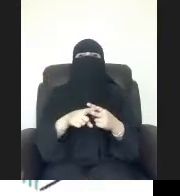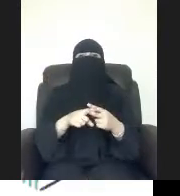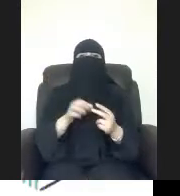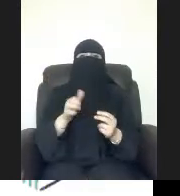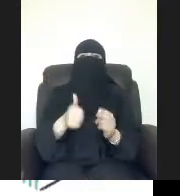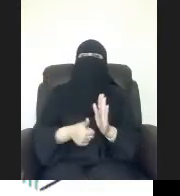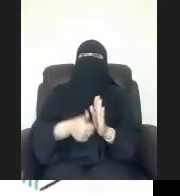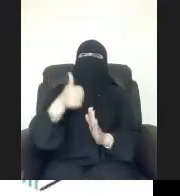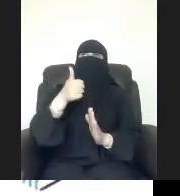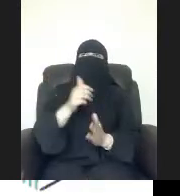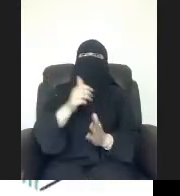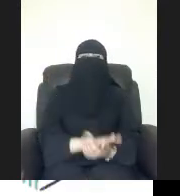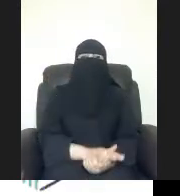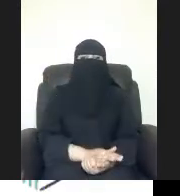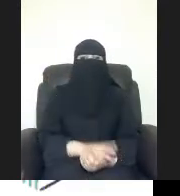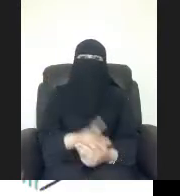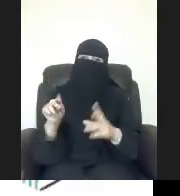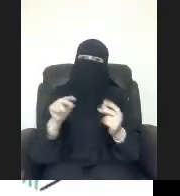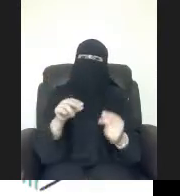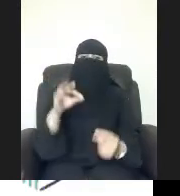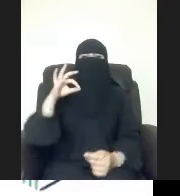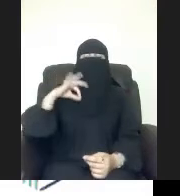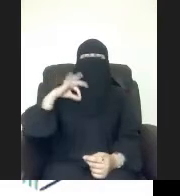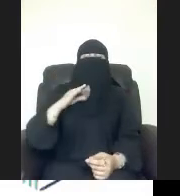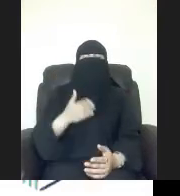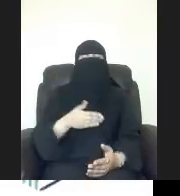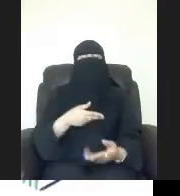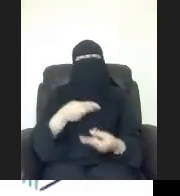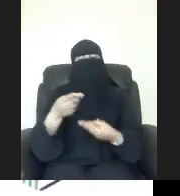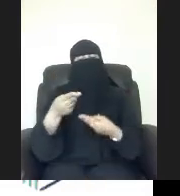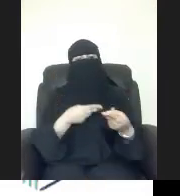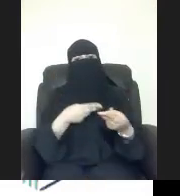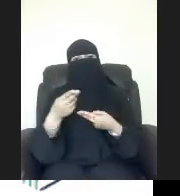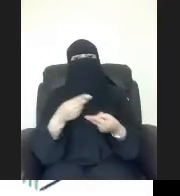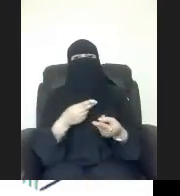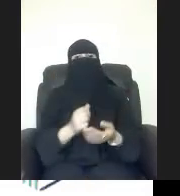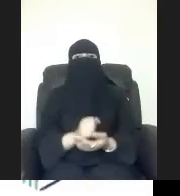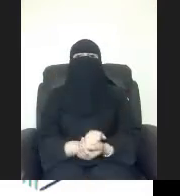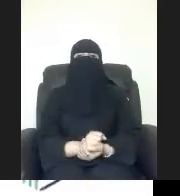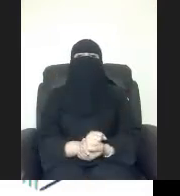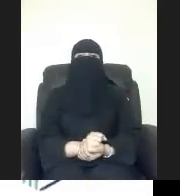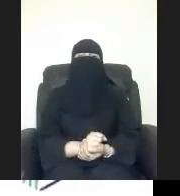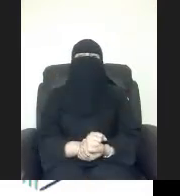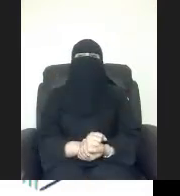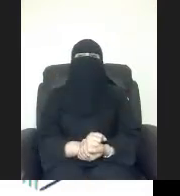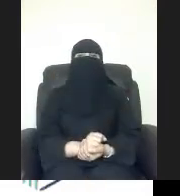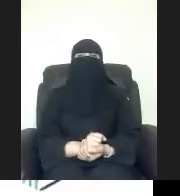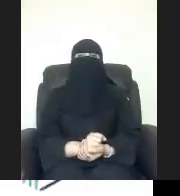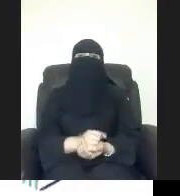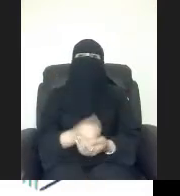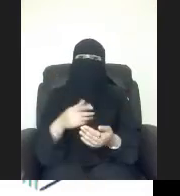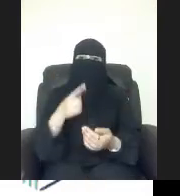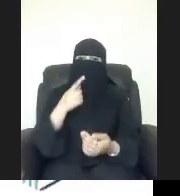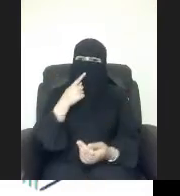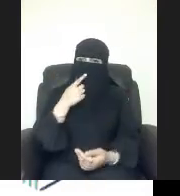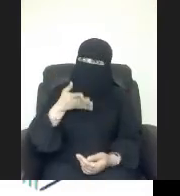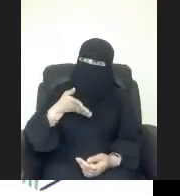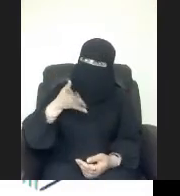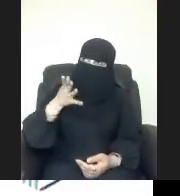أسلف الأساتذة الفضلاء أننا نتعامل الآن مع جيل تقنية، مع جيل عاش في